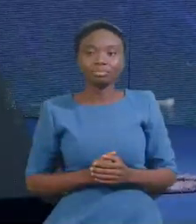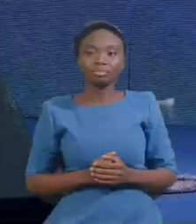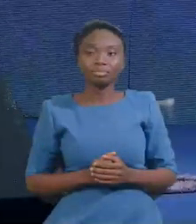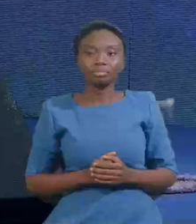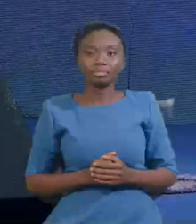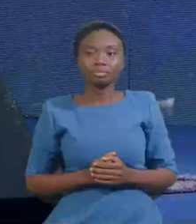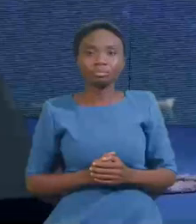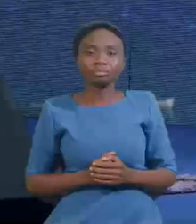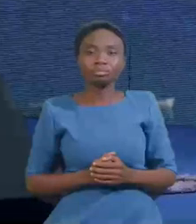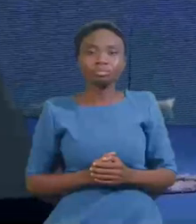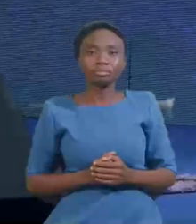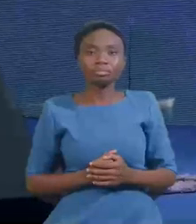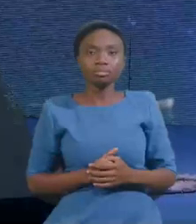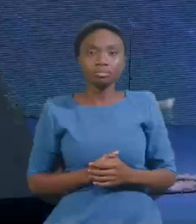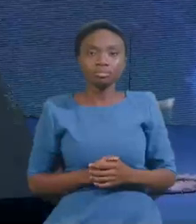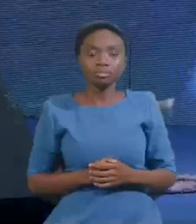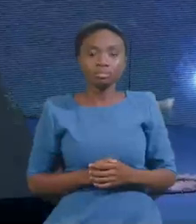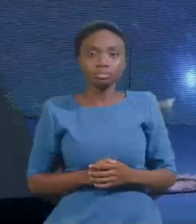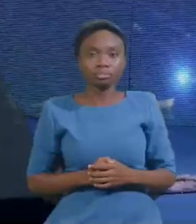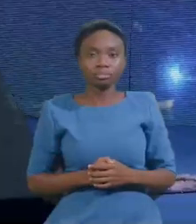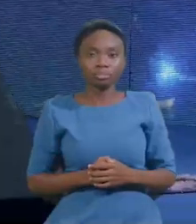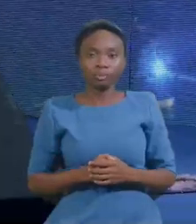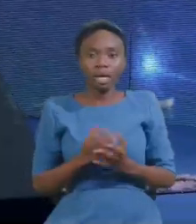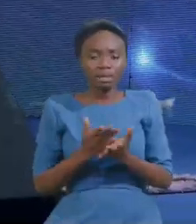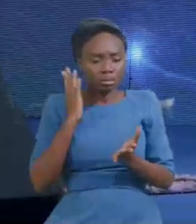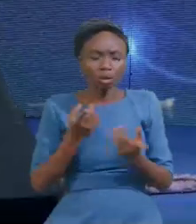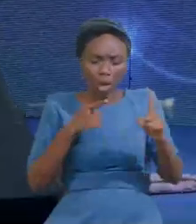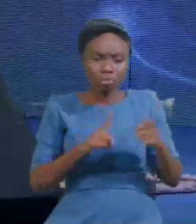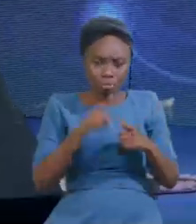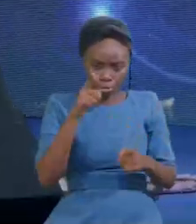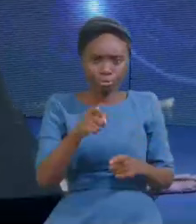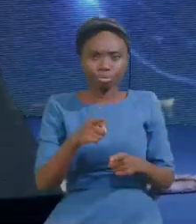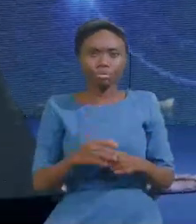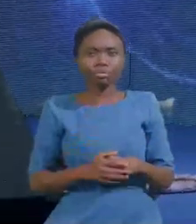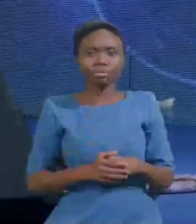Quelque chose est arrivé qu'ils n'ont jamais lu ou entendu dans l'histoire.